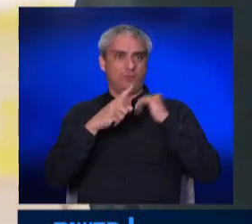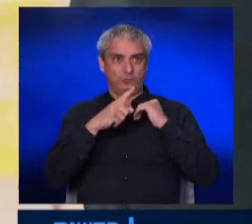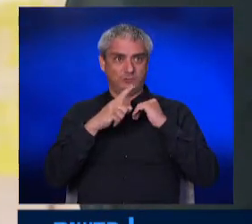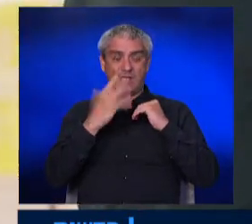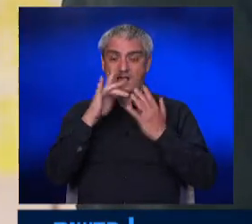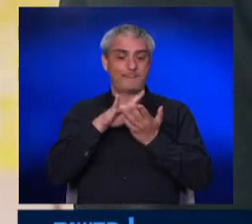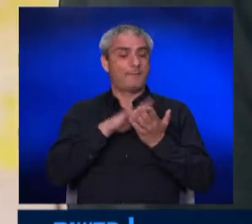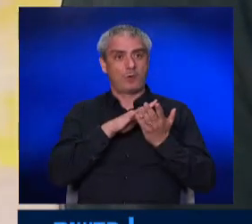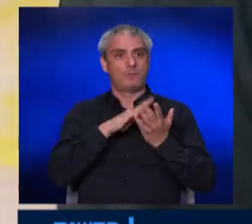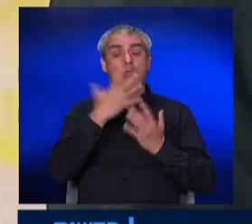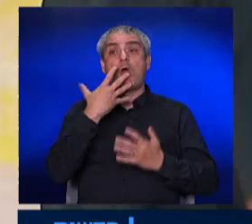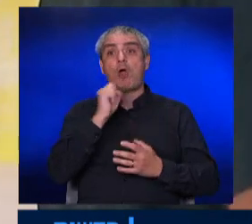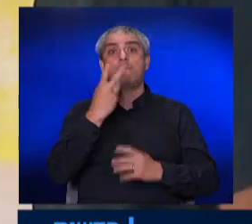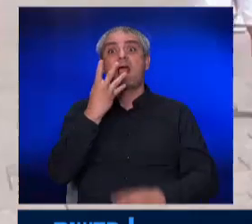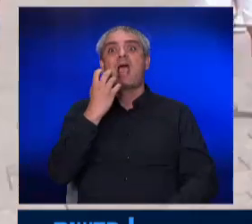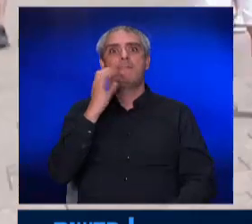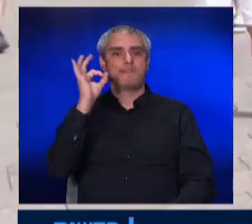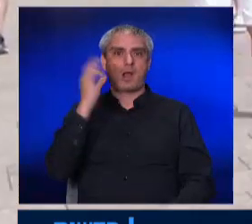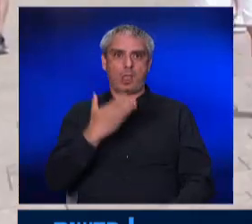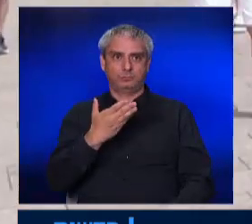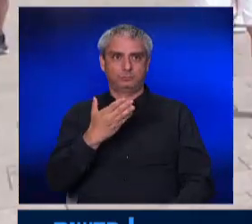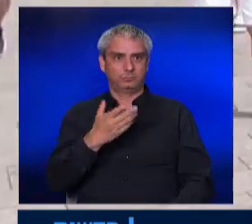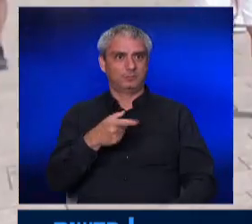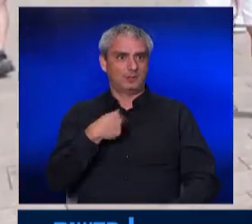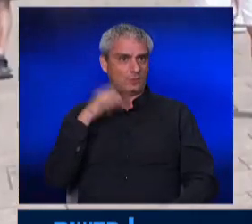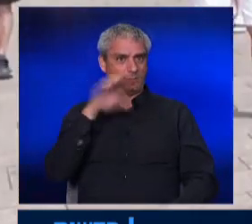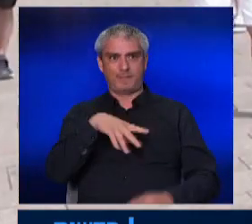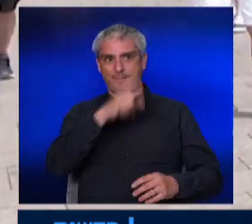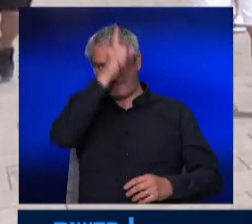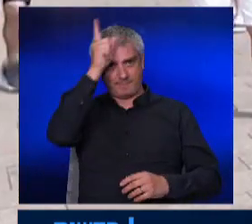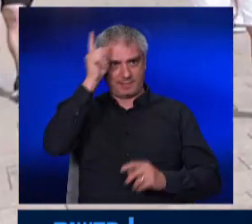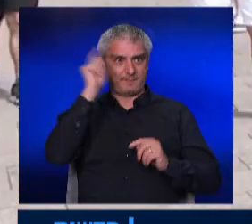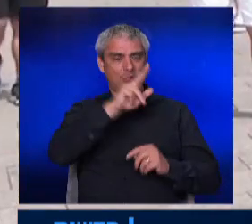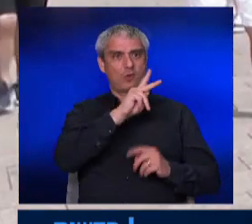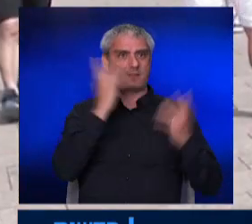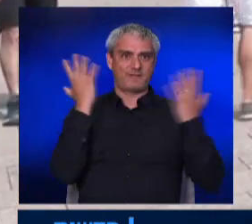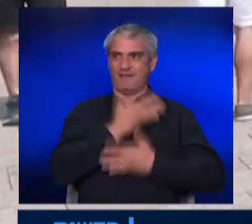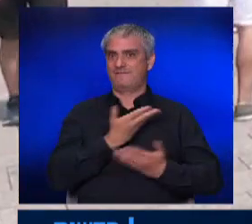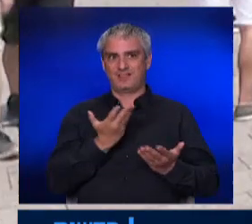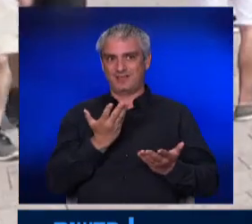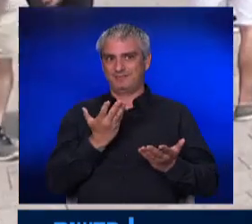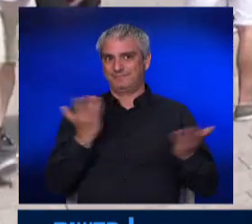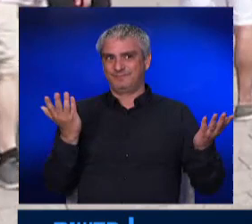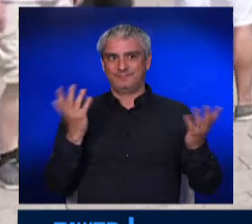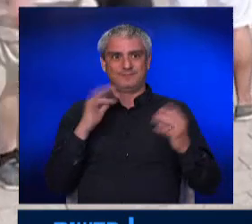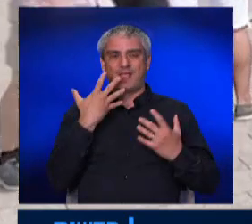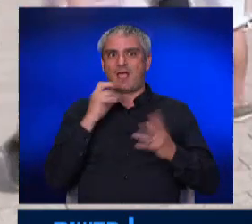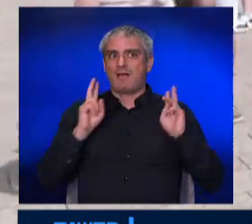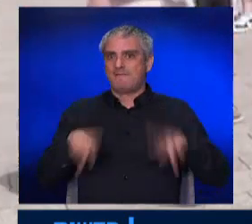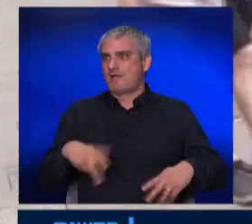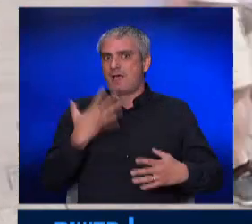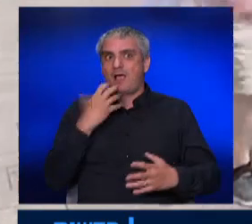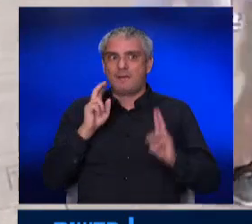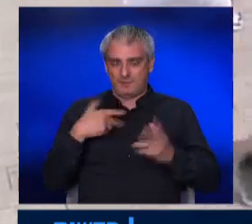בכמה מוקדים נרשם חום של כ-40 מעלות. Somos de Madrid, hemos venido a Córdoba de sorpresa. Y mucha calor, muchísima